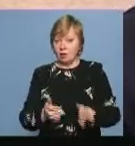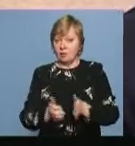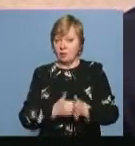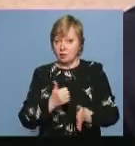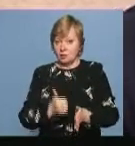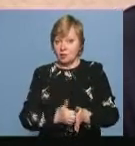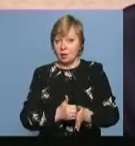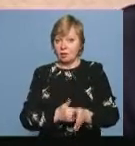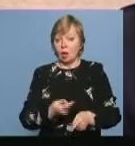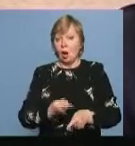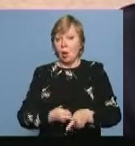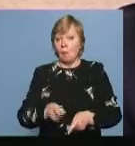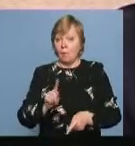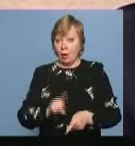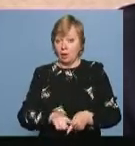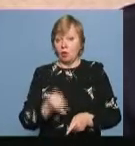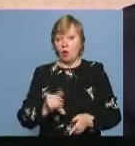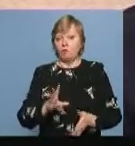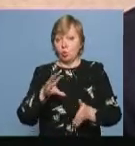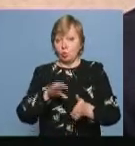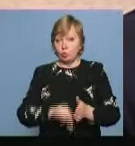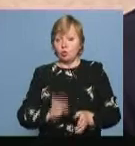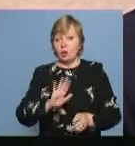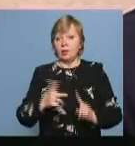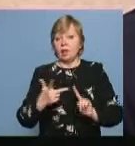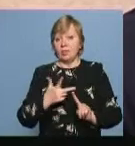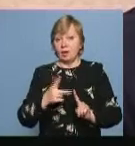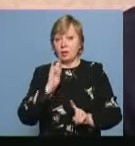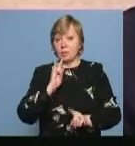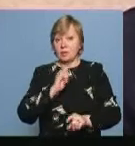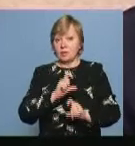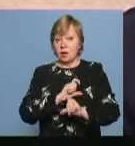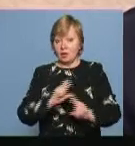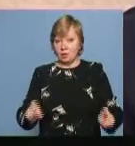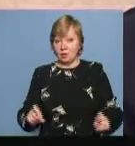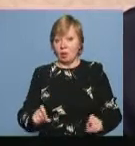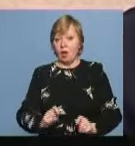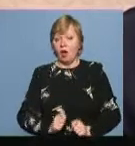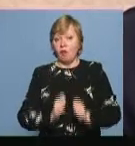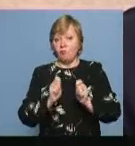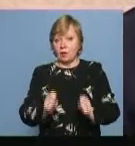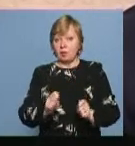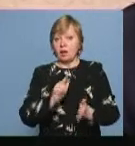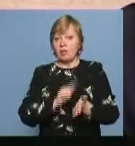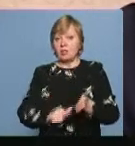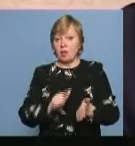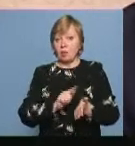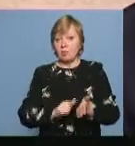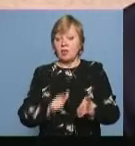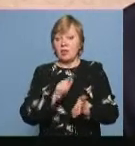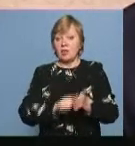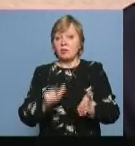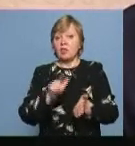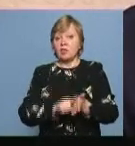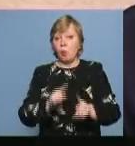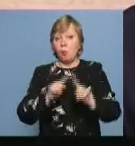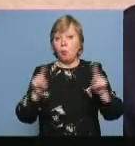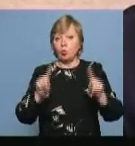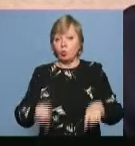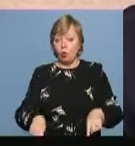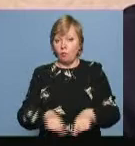Поэтому, ну и в том числе на третьем садике выдано 77 путевок из